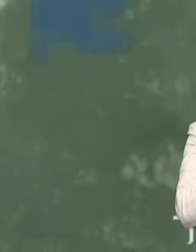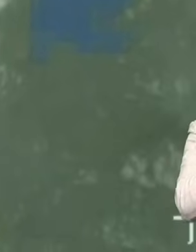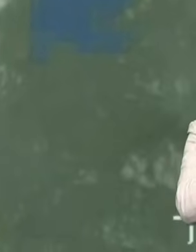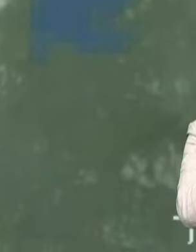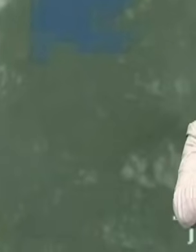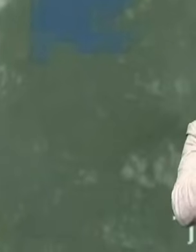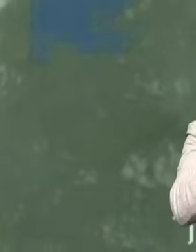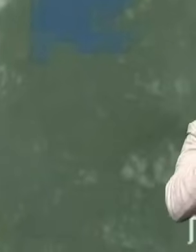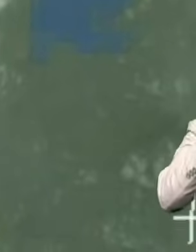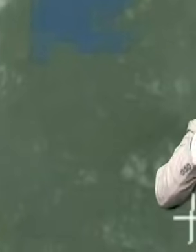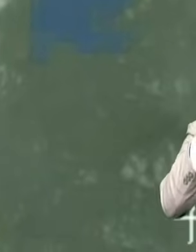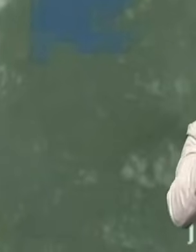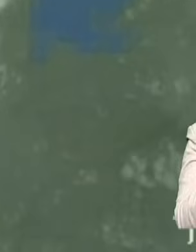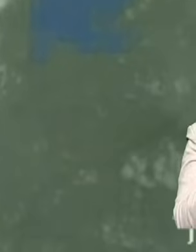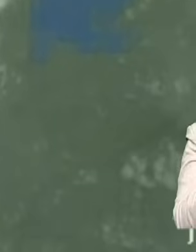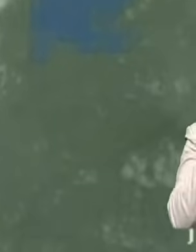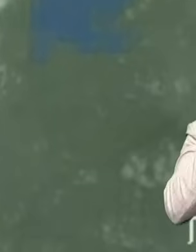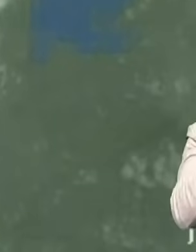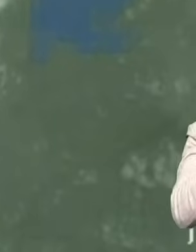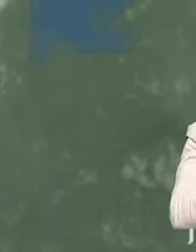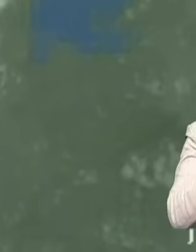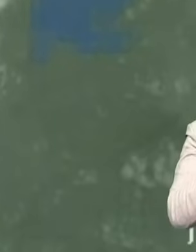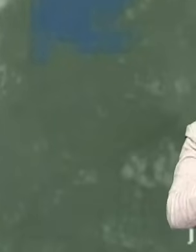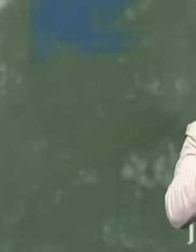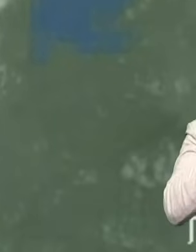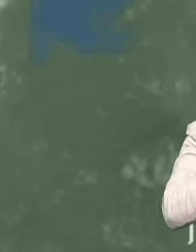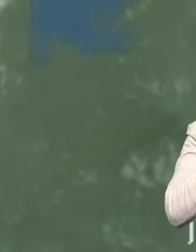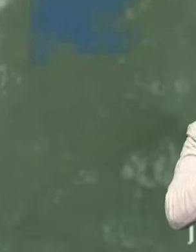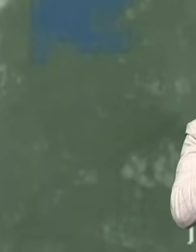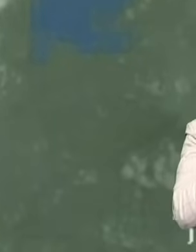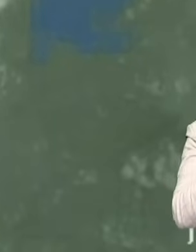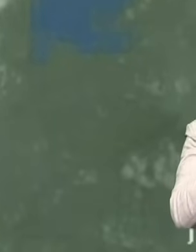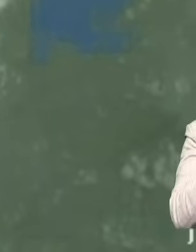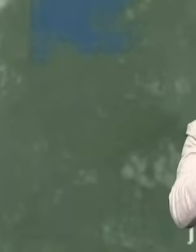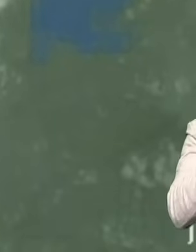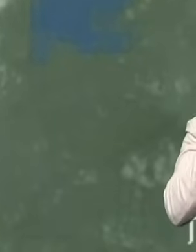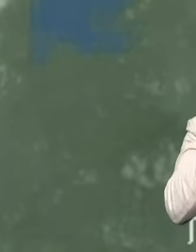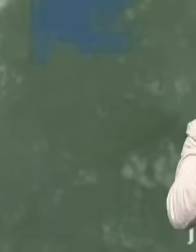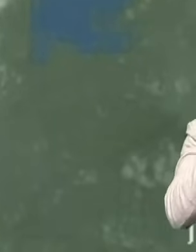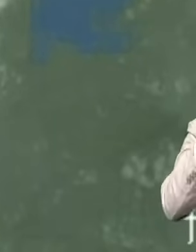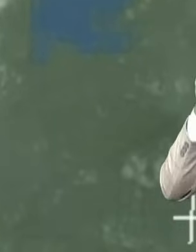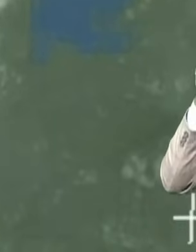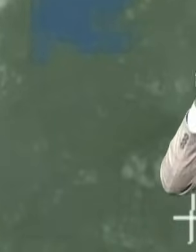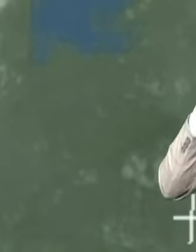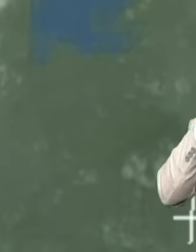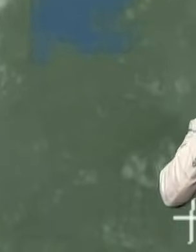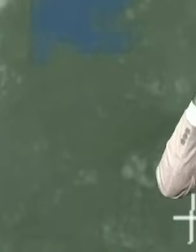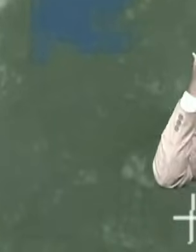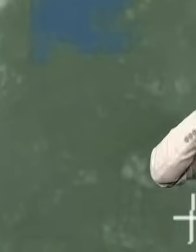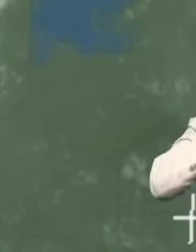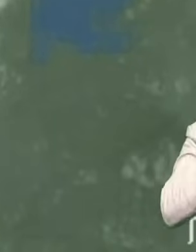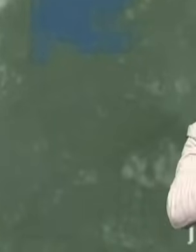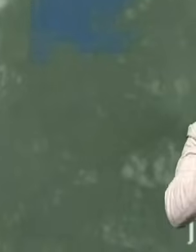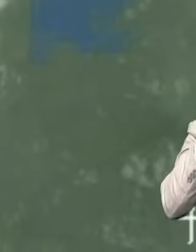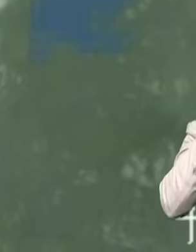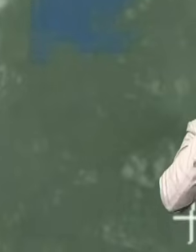Nyamasheke mu ntara y'Uburengerazuba no mu karere ka Musanze ndetse na Burera ho mu ntara ya Majyaruguru muri ijo rero biteganyijwe yuko